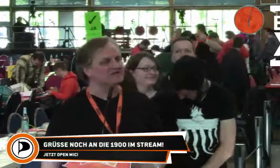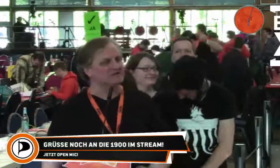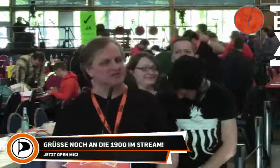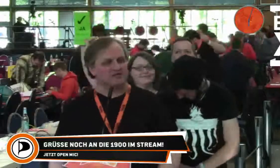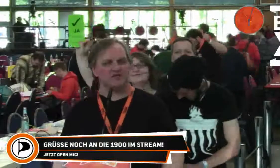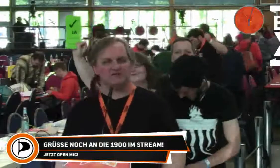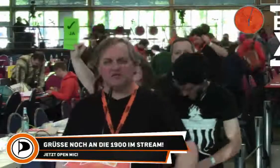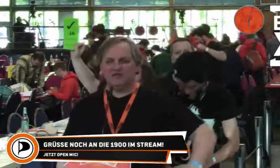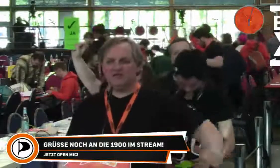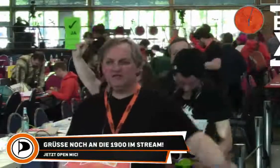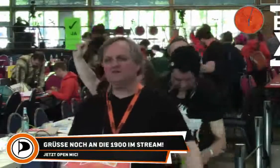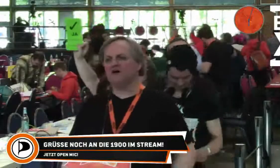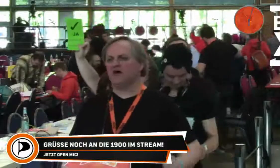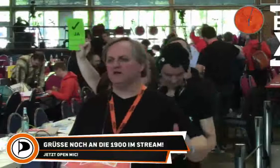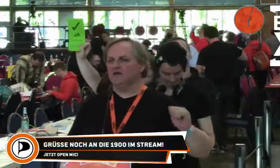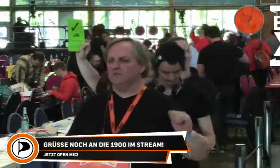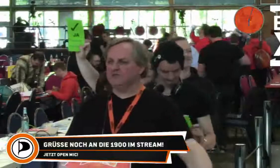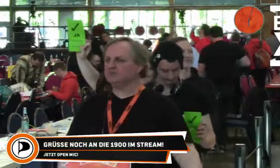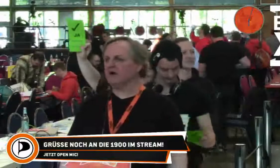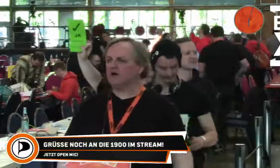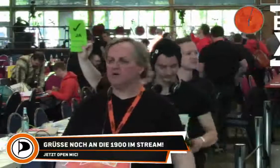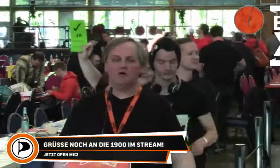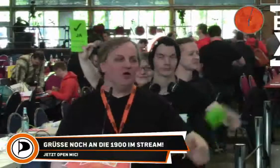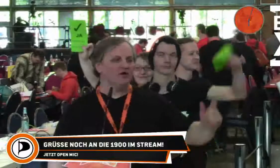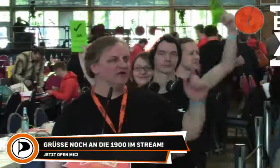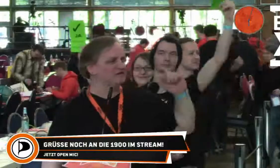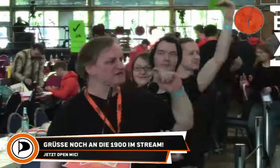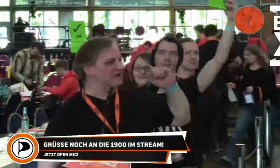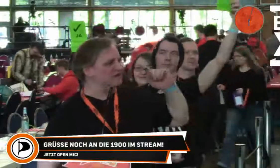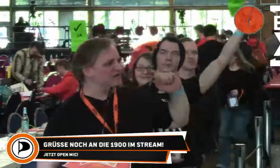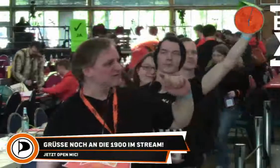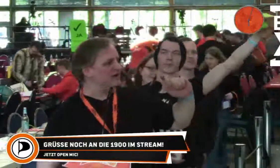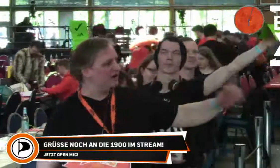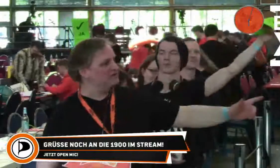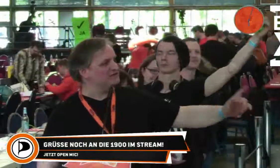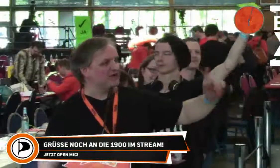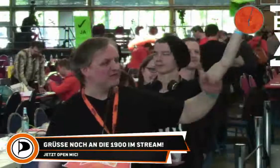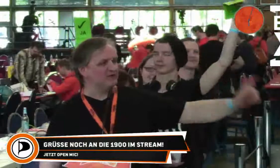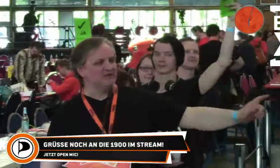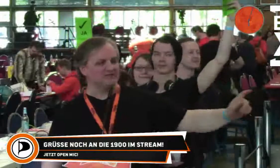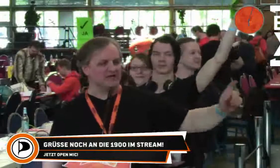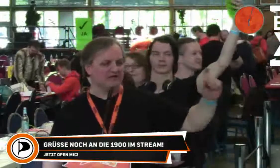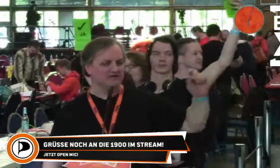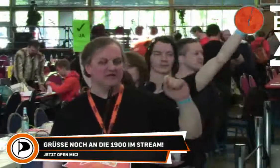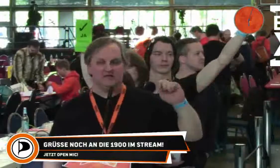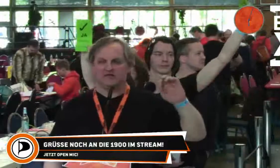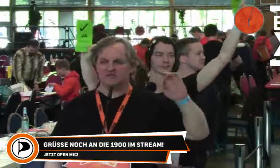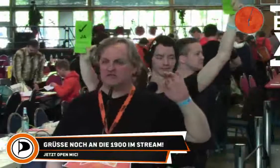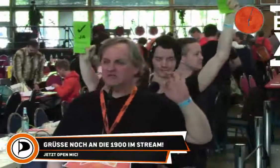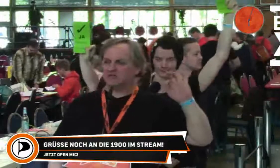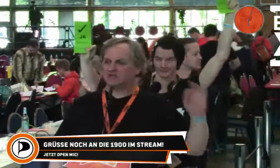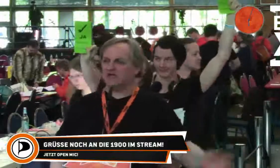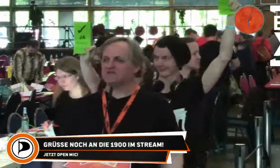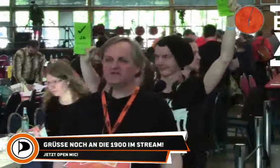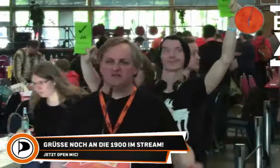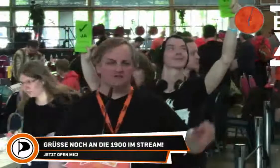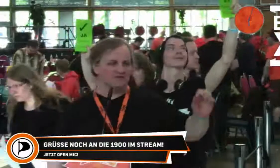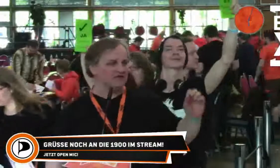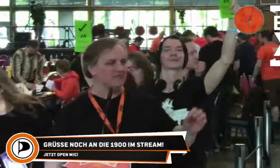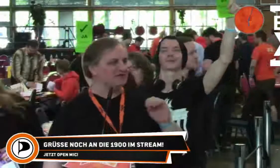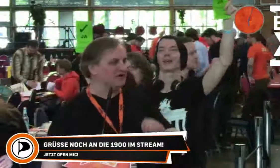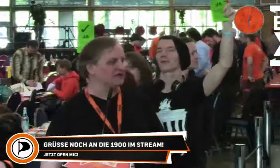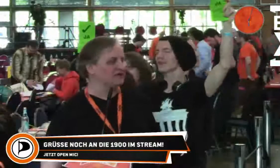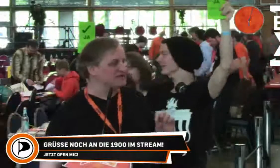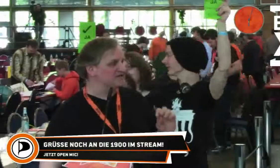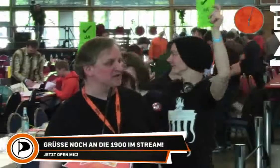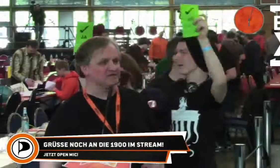der Terminliste steht hinfahren mitmachen oder dafür sorgen dass bei euch da wo ihr seid das stattfindet